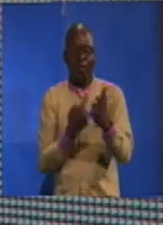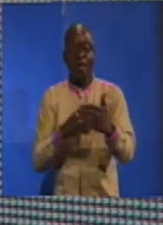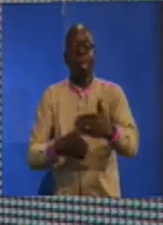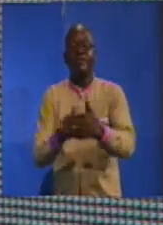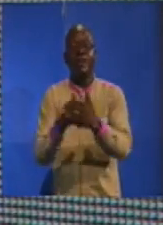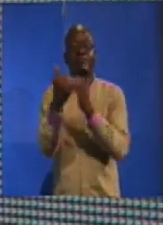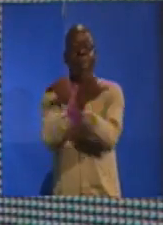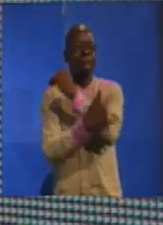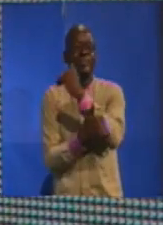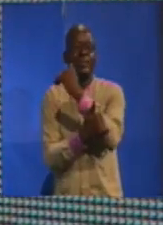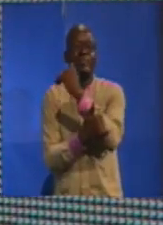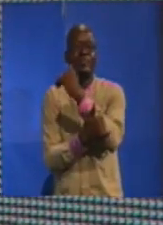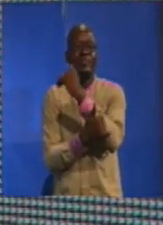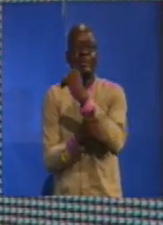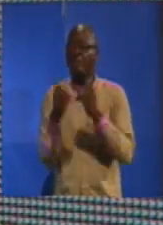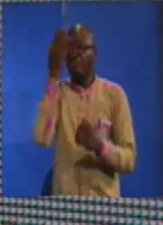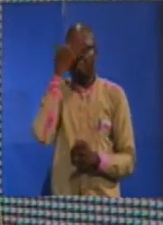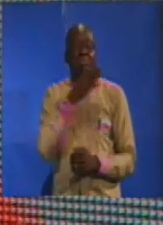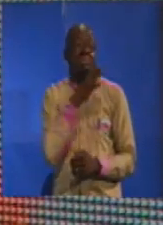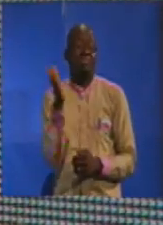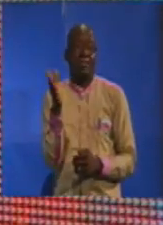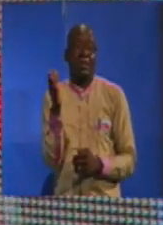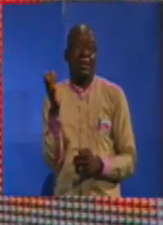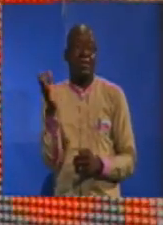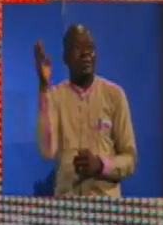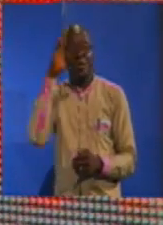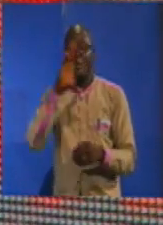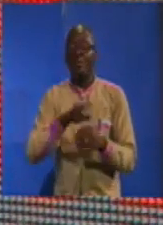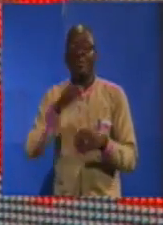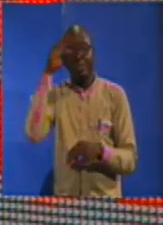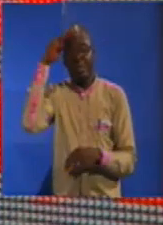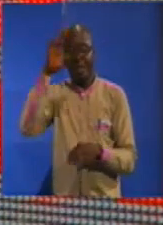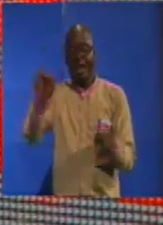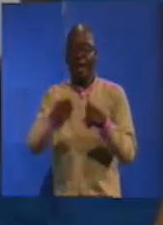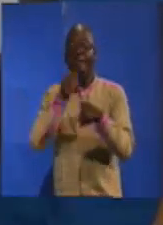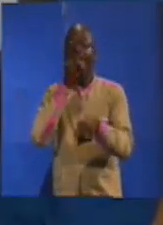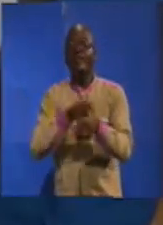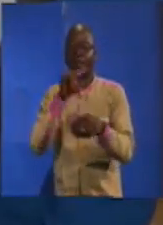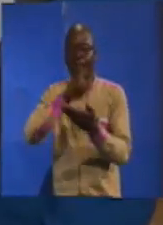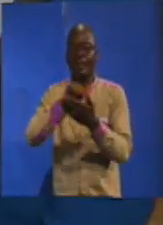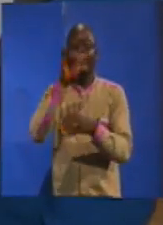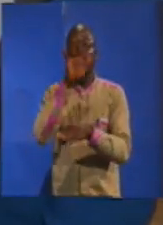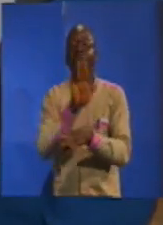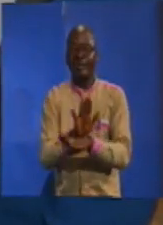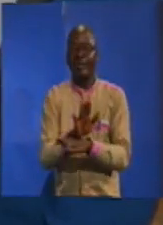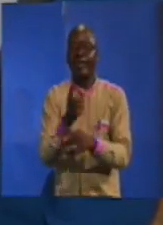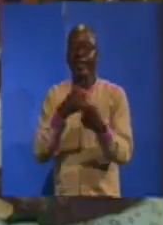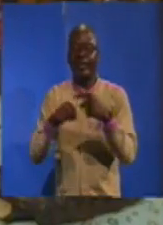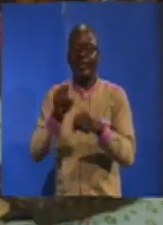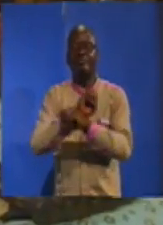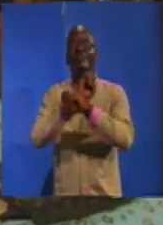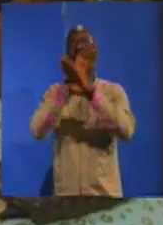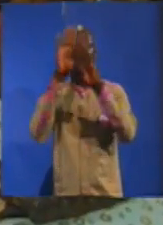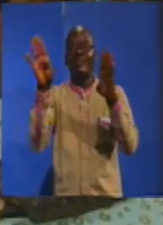pays, on ne les connaît pas, ils ne sont pas mis à la lumière. Donc du coup, cette soirée vient vraiment les mettre à la lumière.